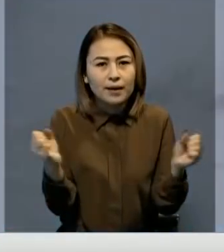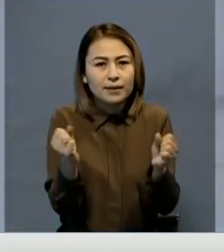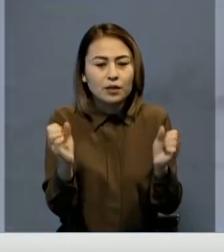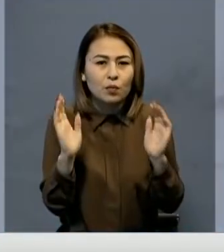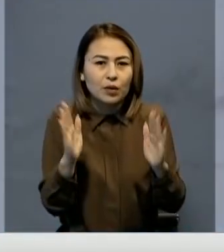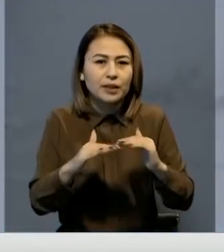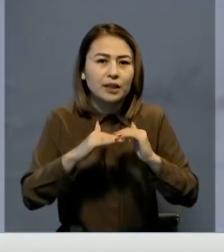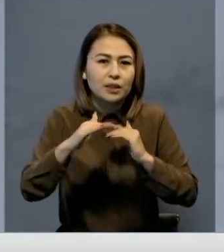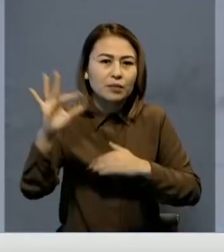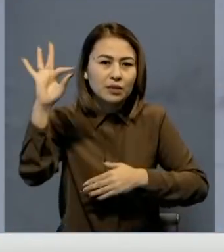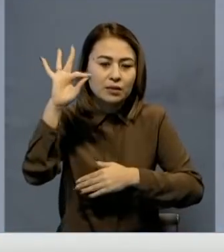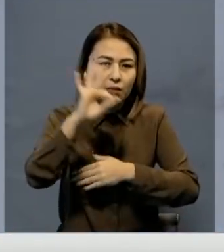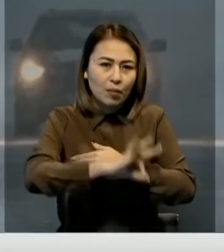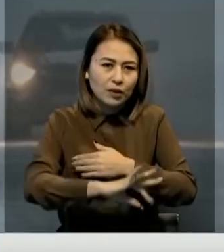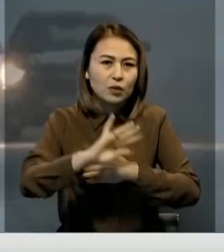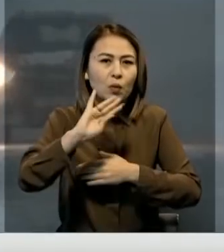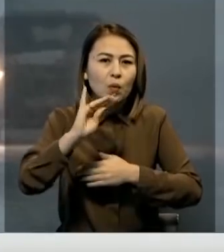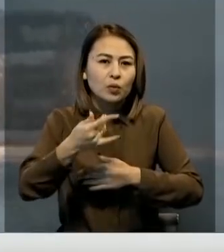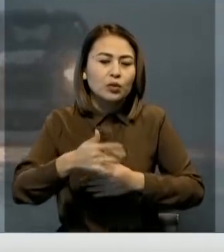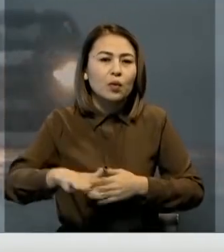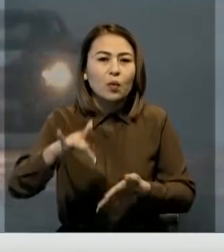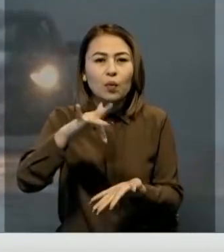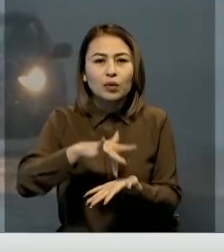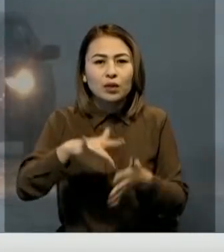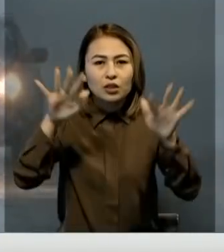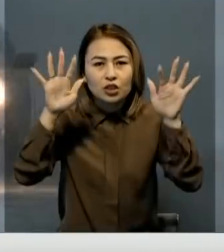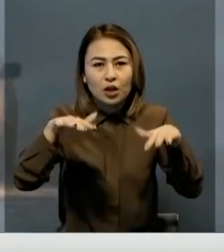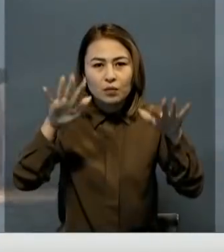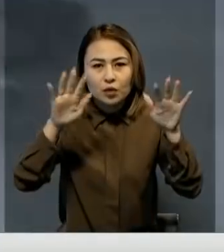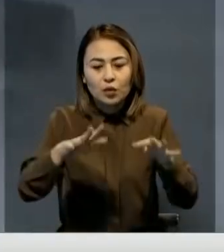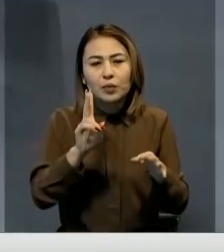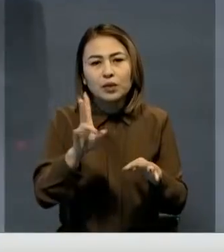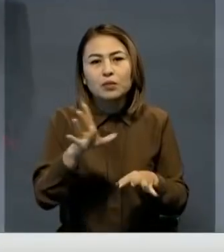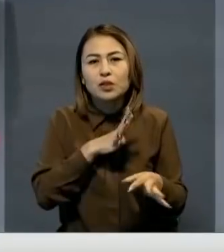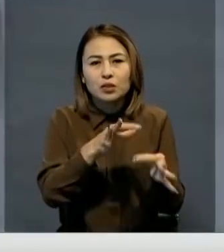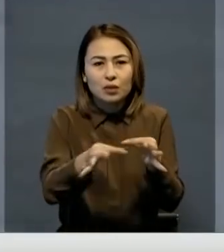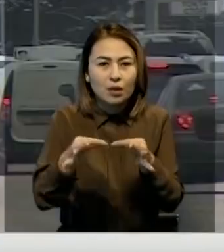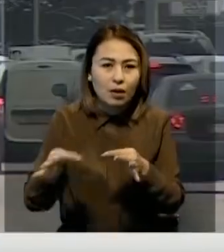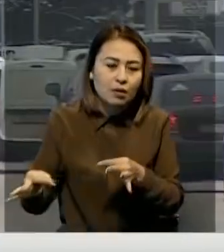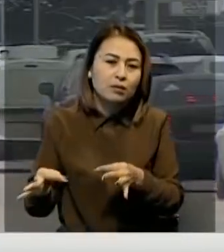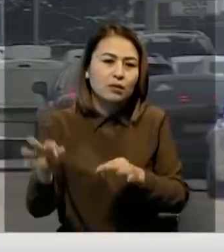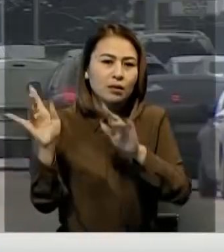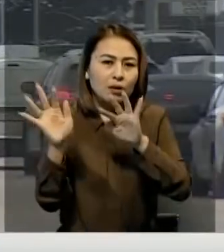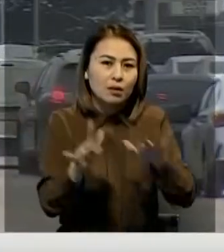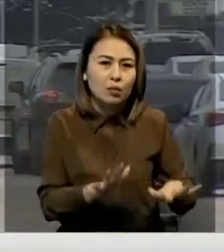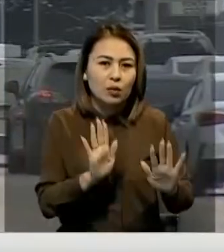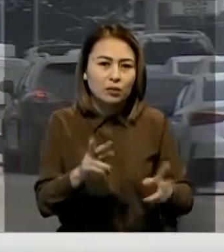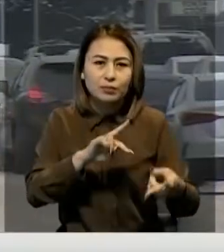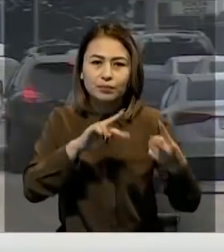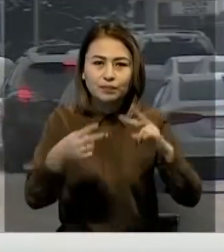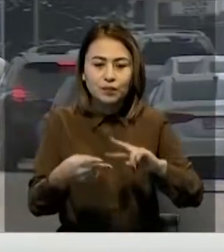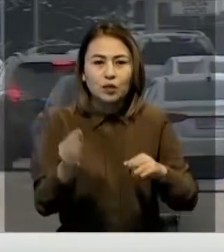және аязды болады. Еліміздің батыс, оңтүстік және орталығында жаңбыр жауып, кей жерлерде оның арты қарға